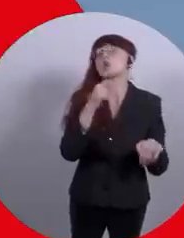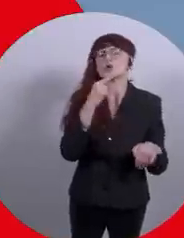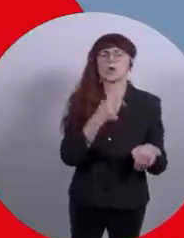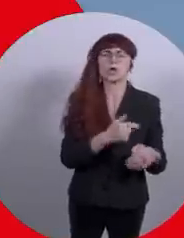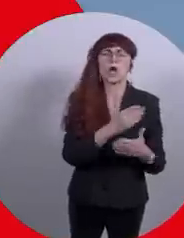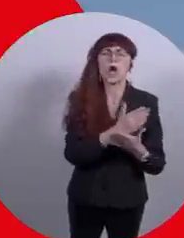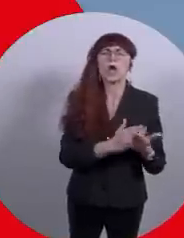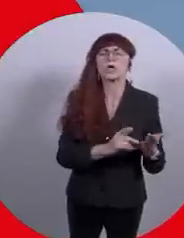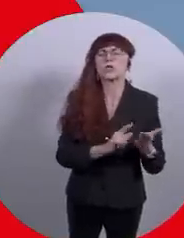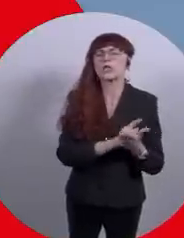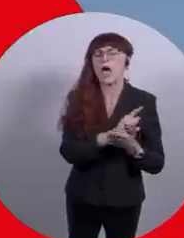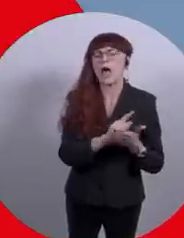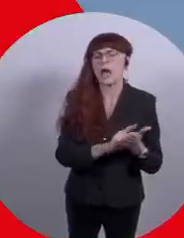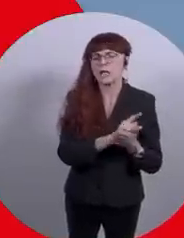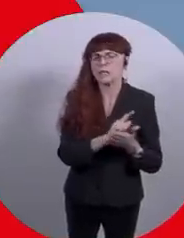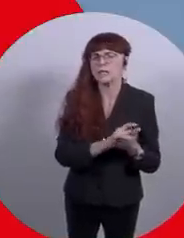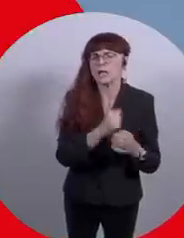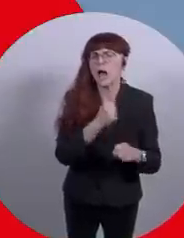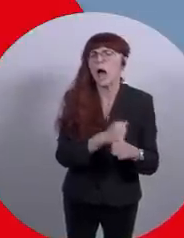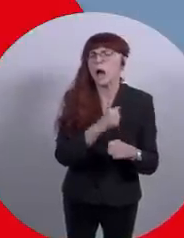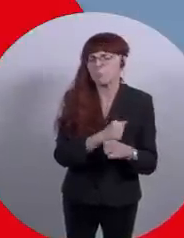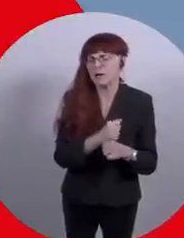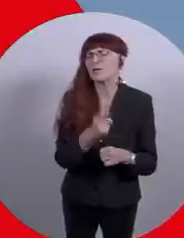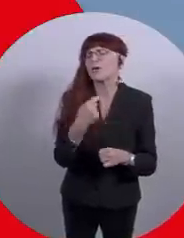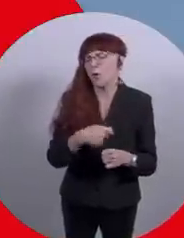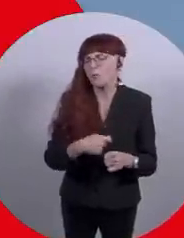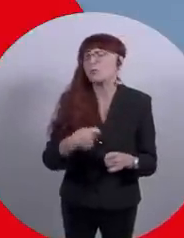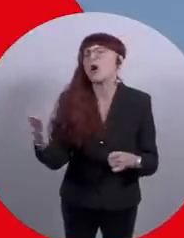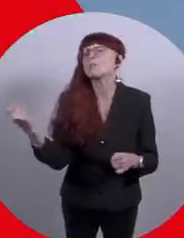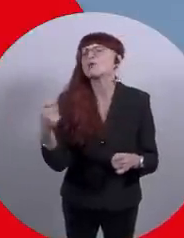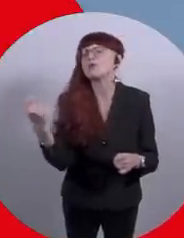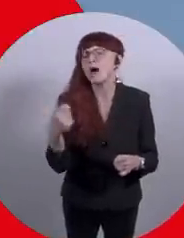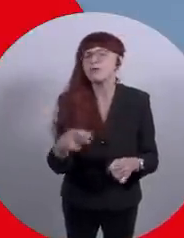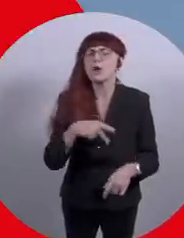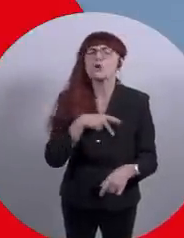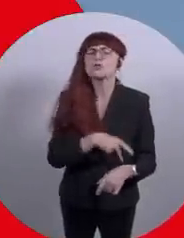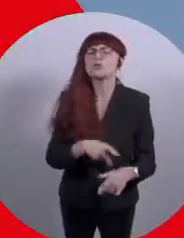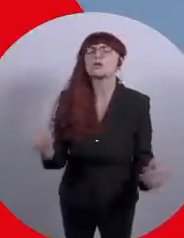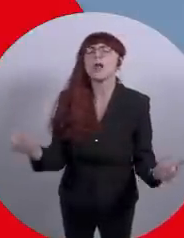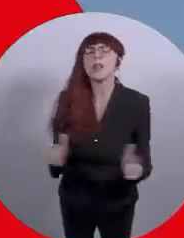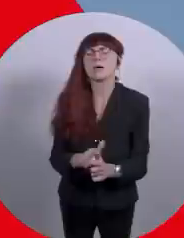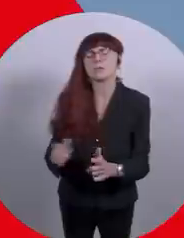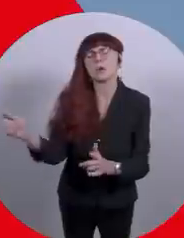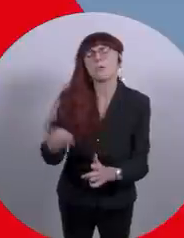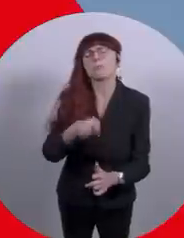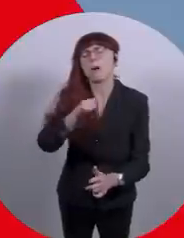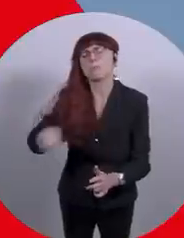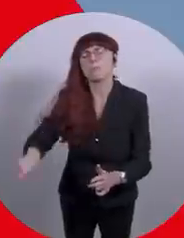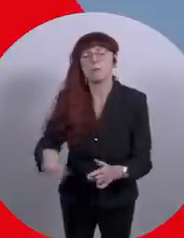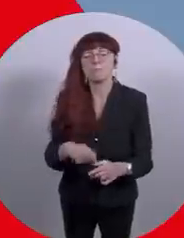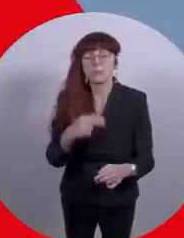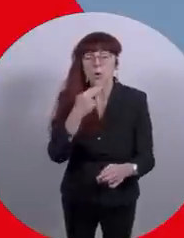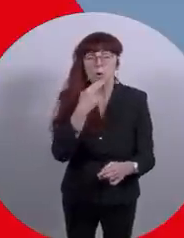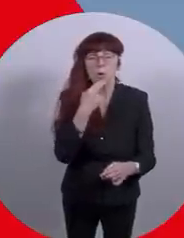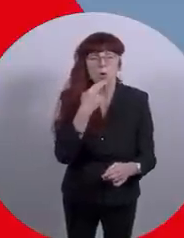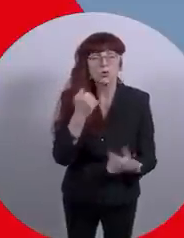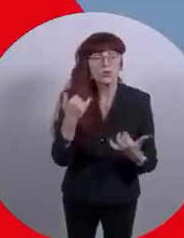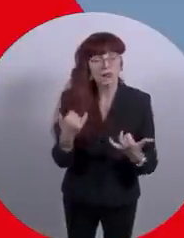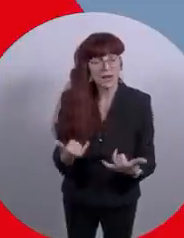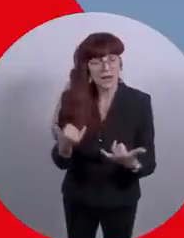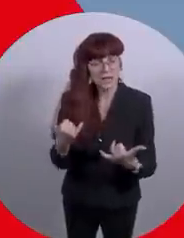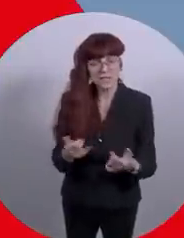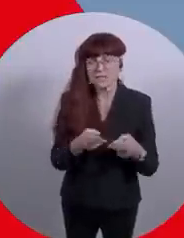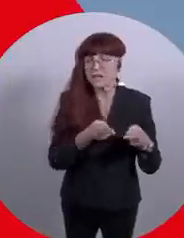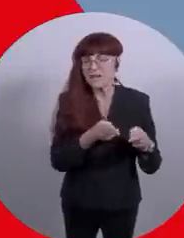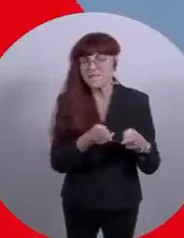detailzeitarbeit eichwärmer bestrafen und werden die Sozialleistungen streichen und ihr dir jetzt ganz dringend ein Weg aus der